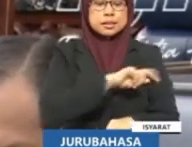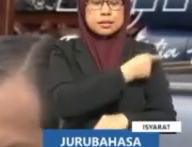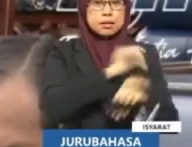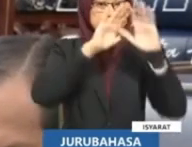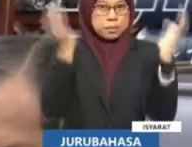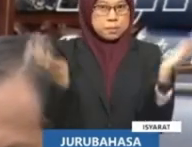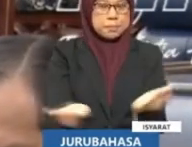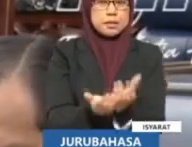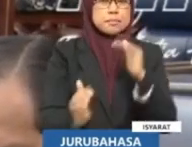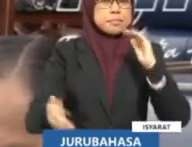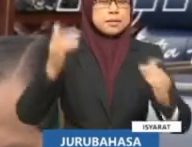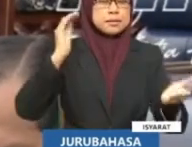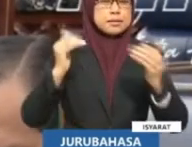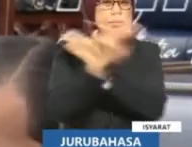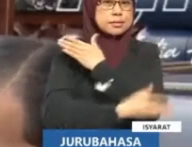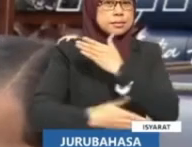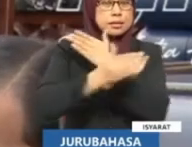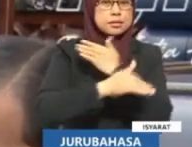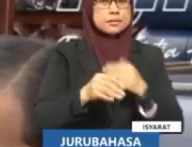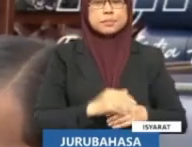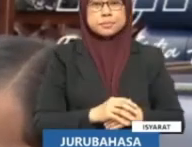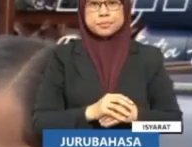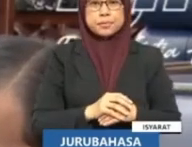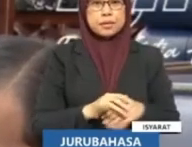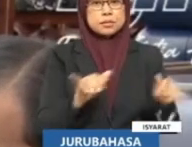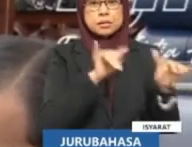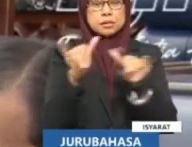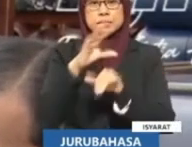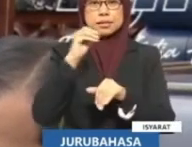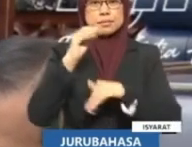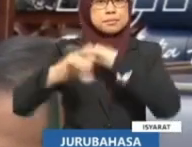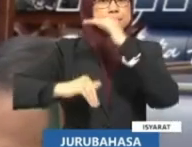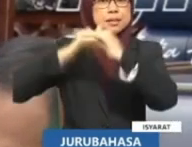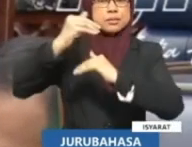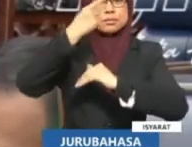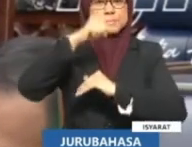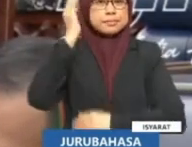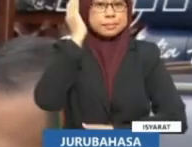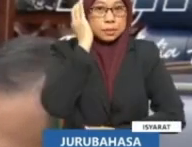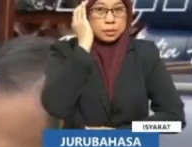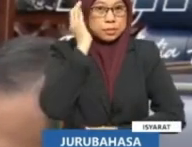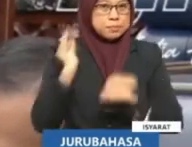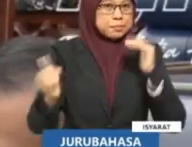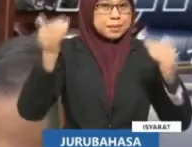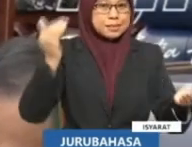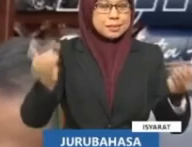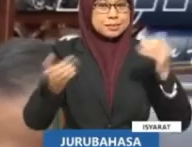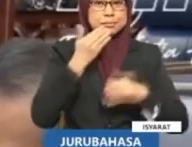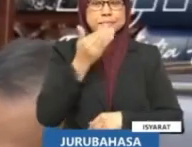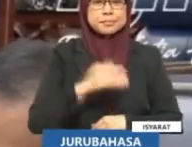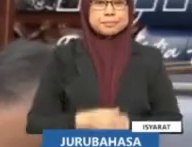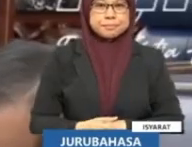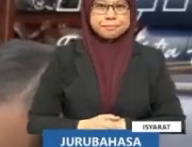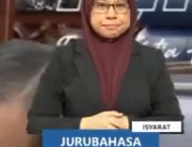ini perbandingan negara-negara senang tahun juga negara maju untuk sama-sama kita ketahui perbandingan yang mengasihi